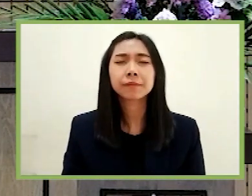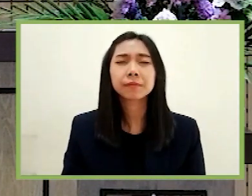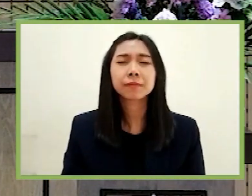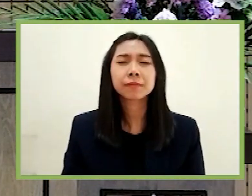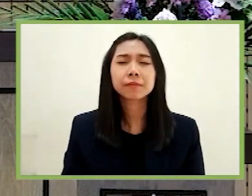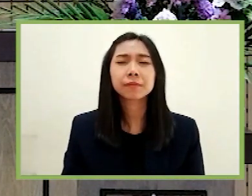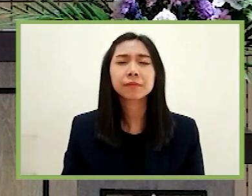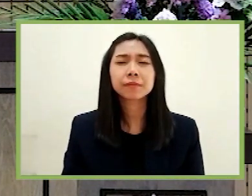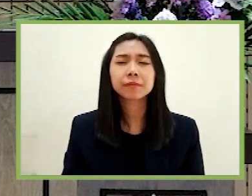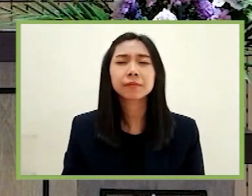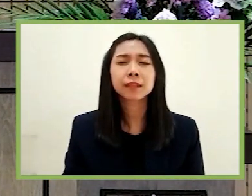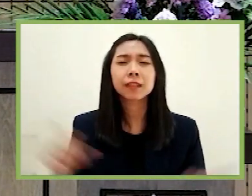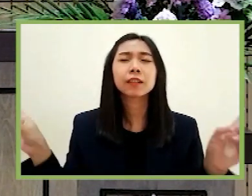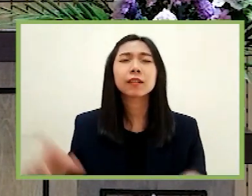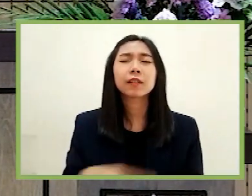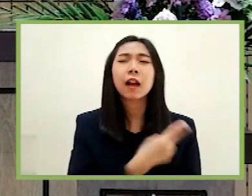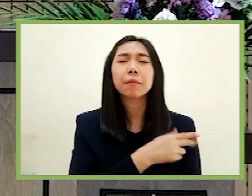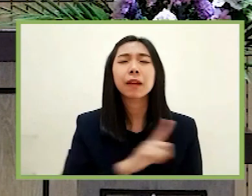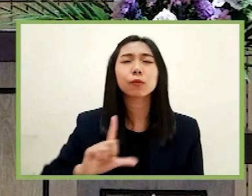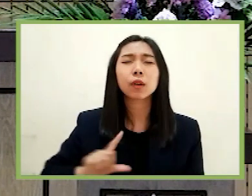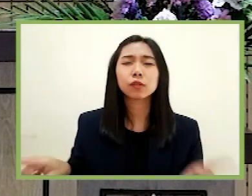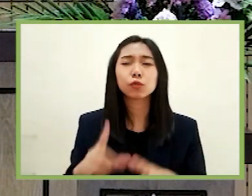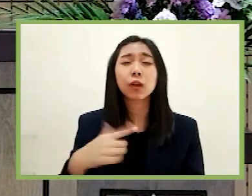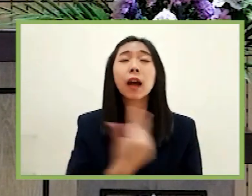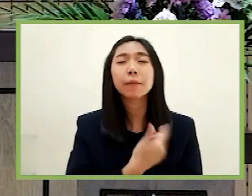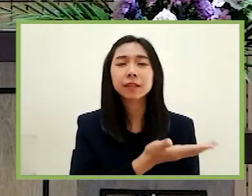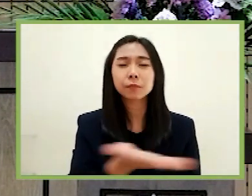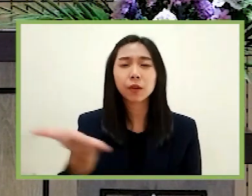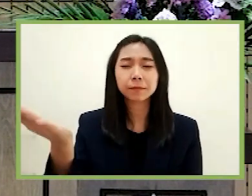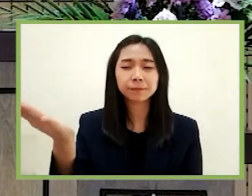firmanMu juga kami semua yang mendengarkannya